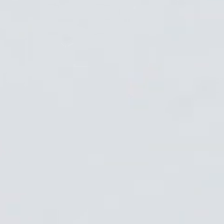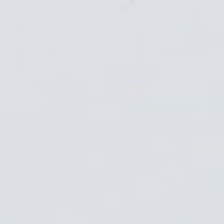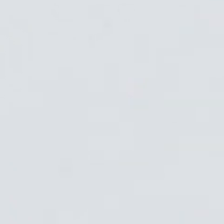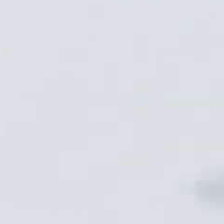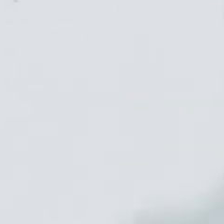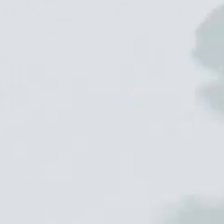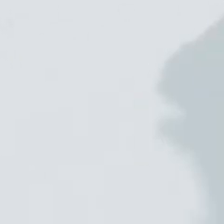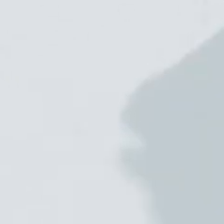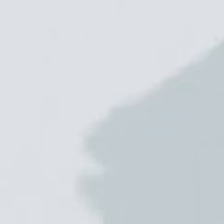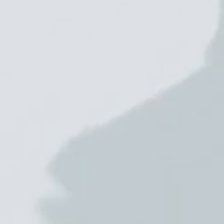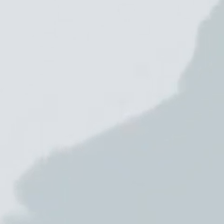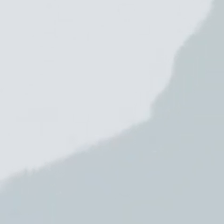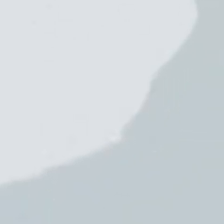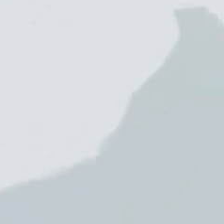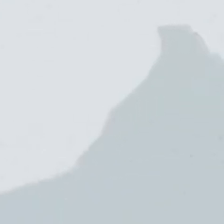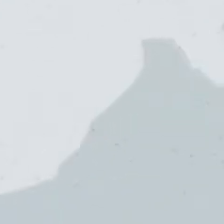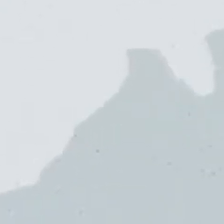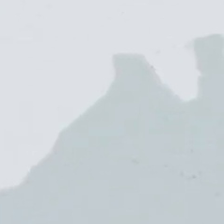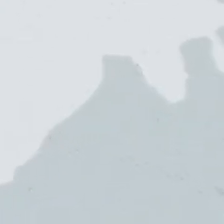kasih